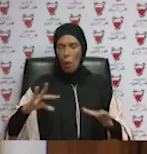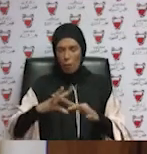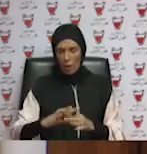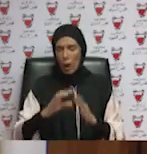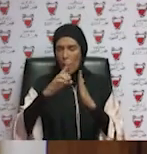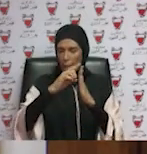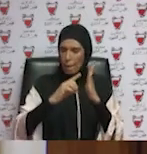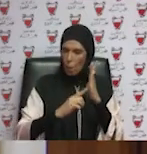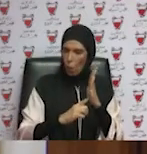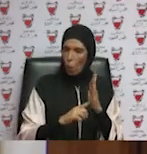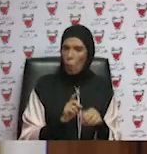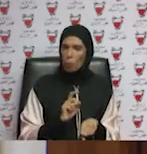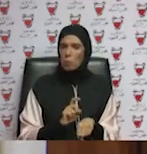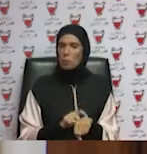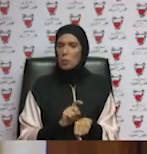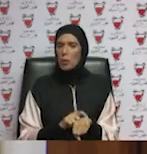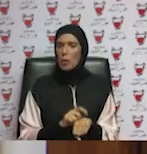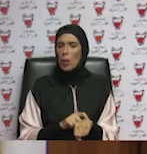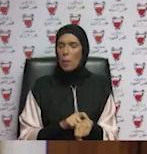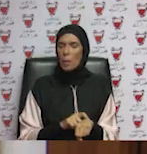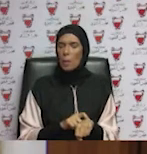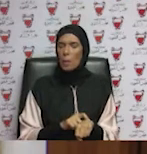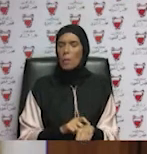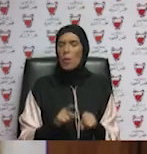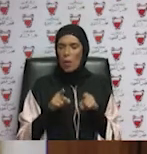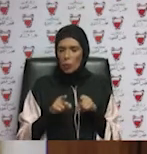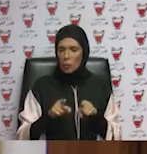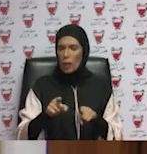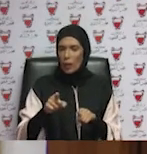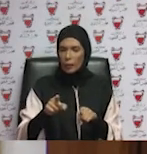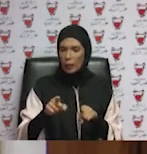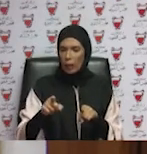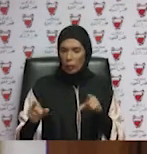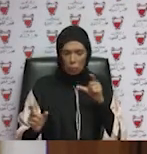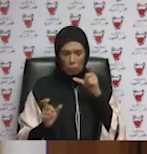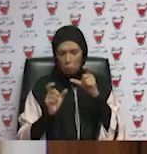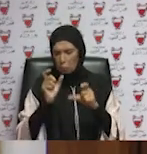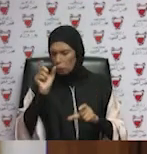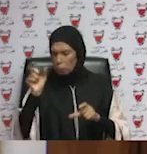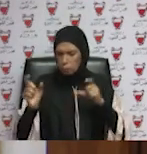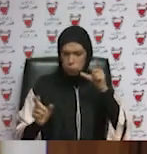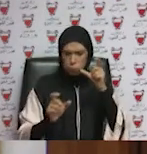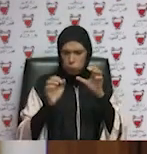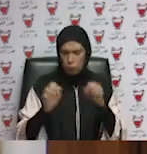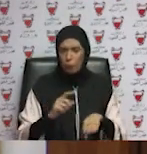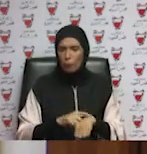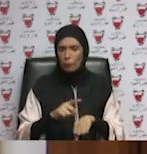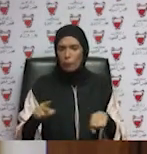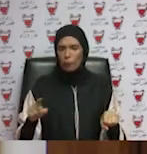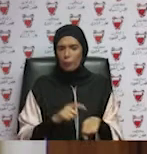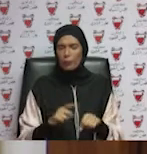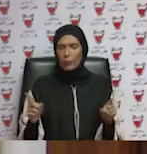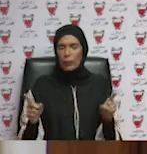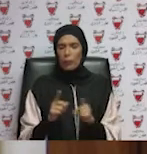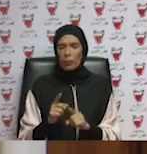ثانيا مدة مناسبة جدا لإجراء الفحوصات في مدد قصير، يعني بدل